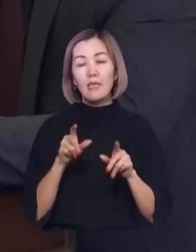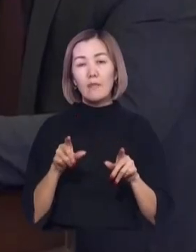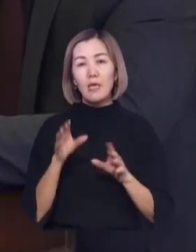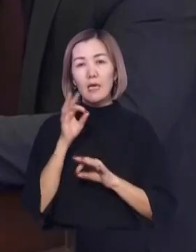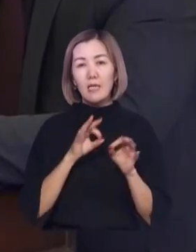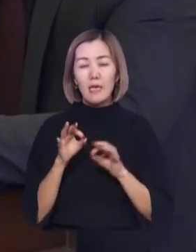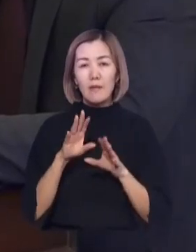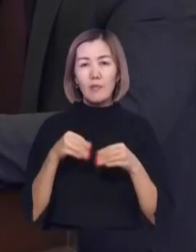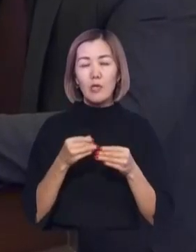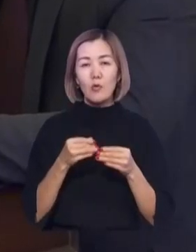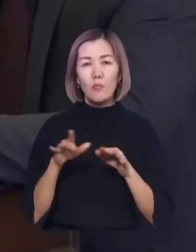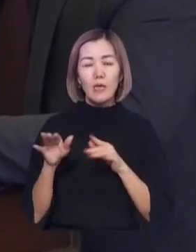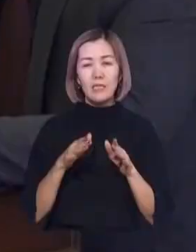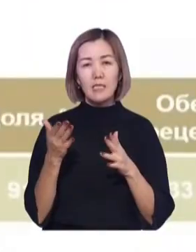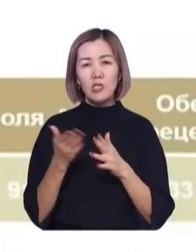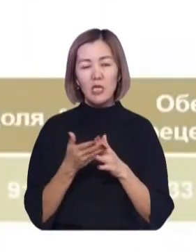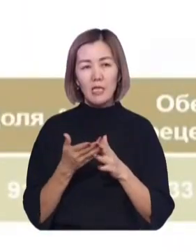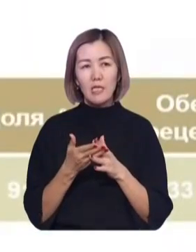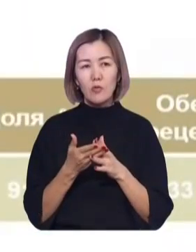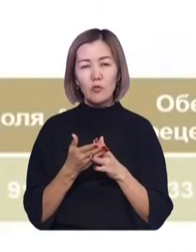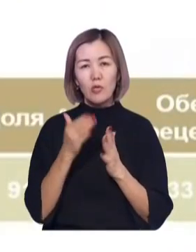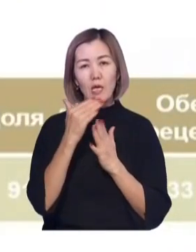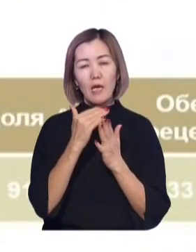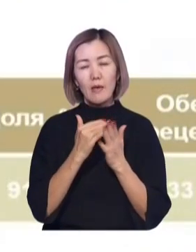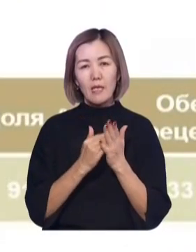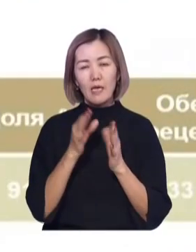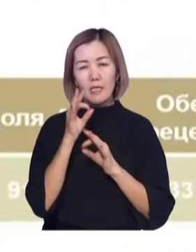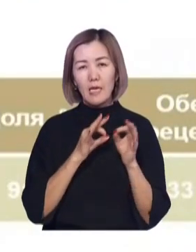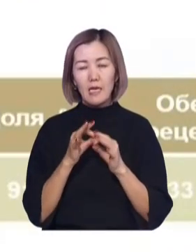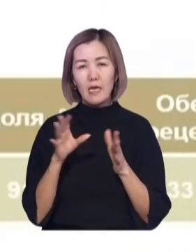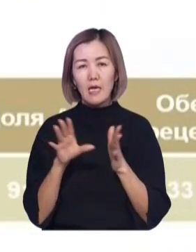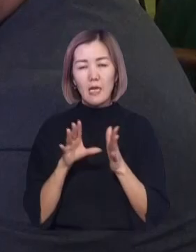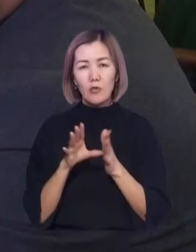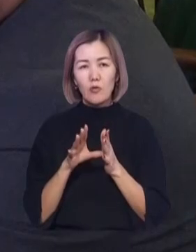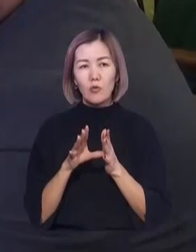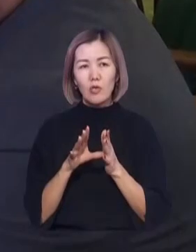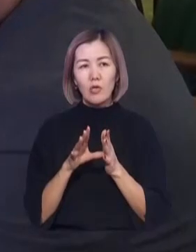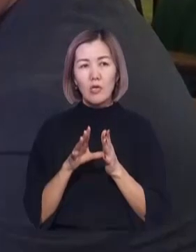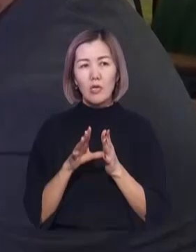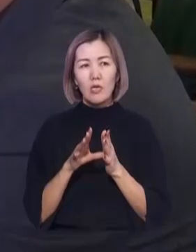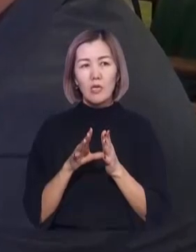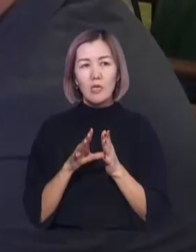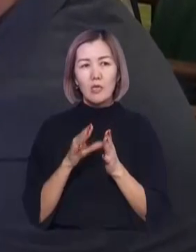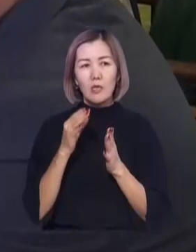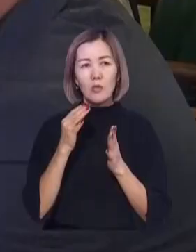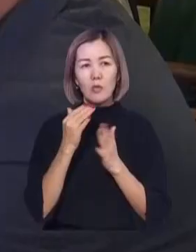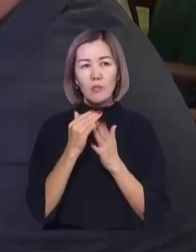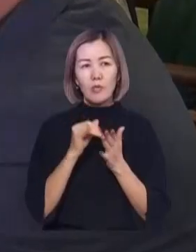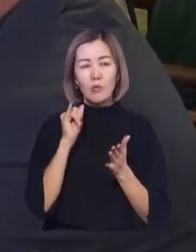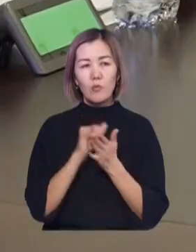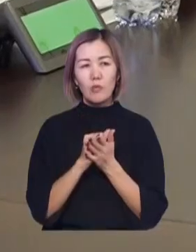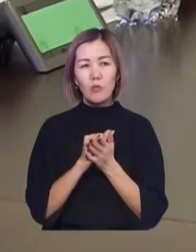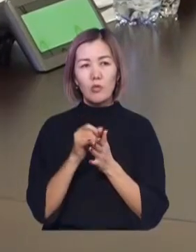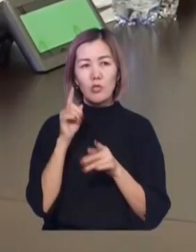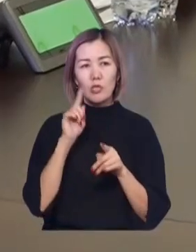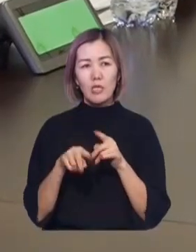процесін жеңілдету үшін әлеуметтік әмиян жүйесін қолданып, дәрілік заттарға электронды ваучерлер алу тетігін іске асыруды